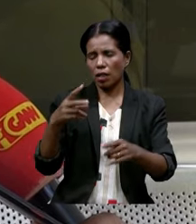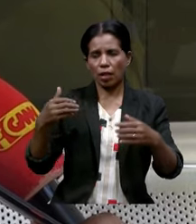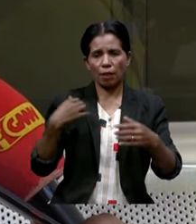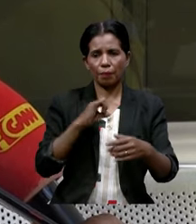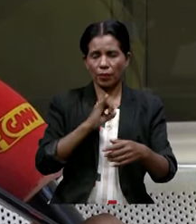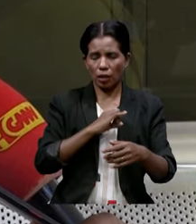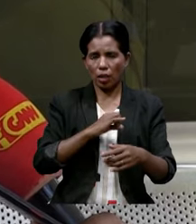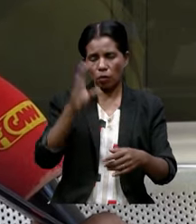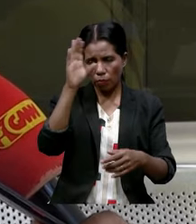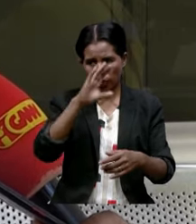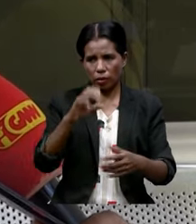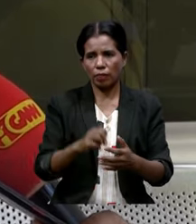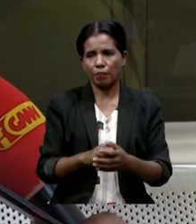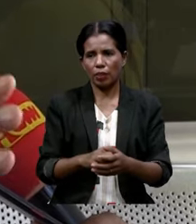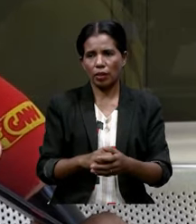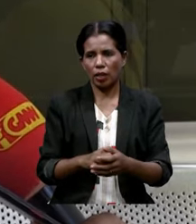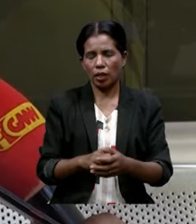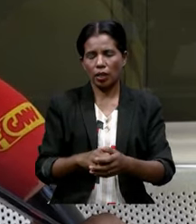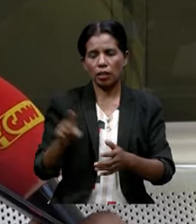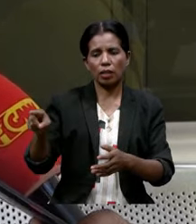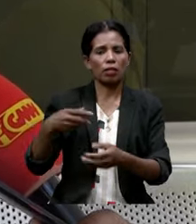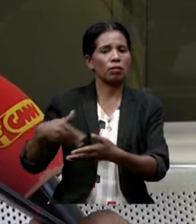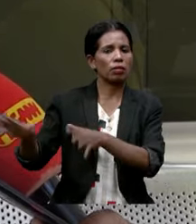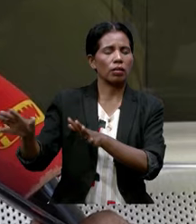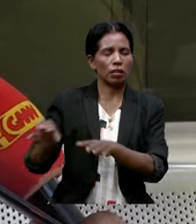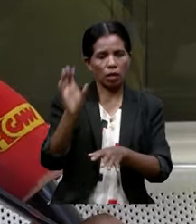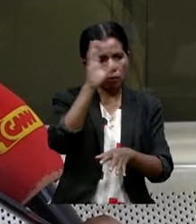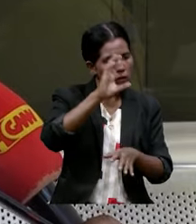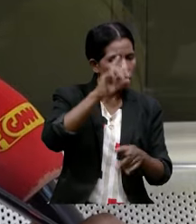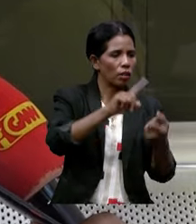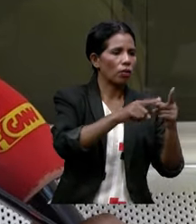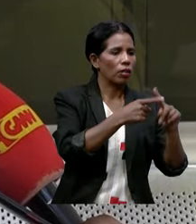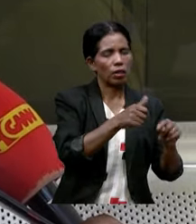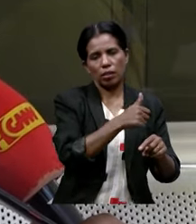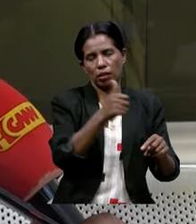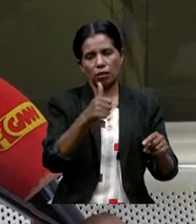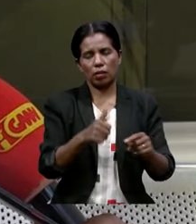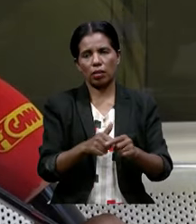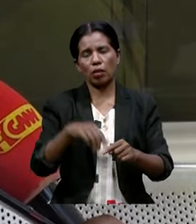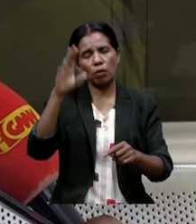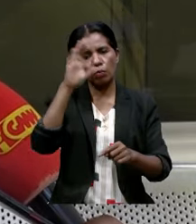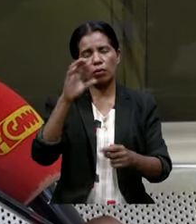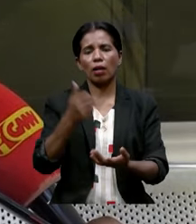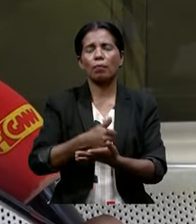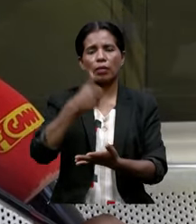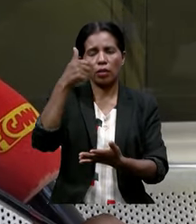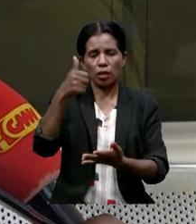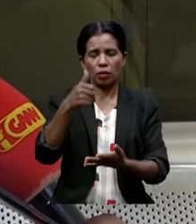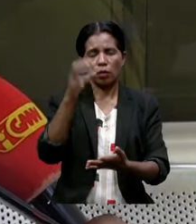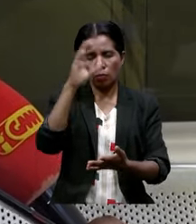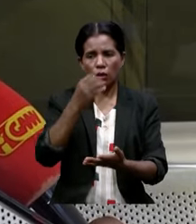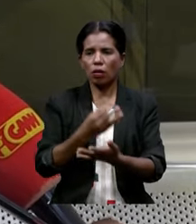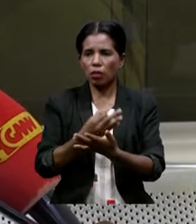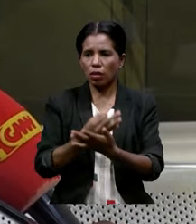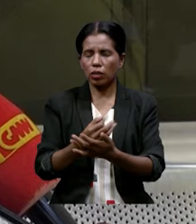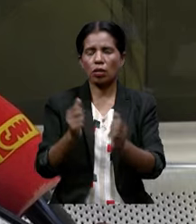makau buka hau bom nia hau usik tiana hau bafal ni ida seluk fali buka mana buka lukro lukro